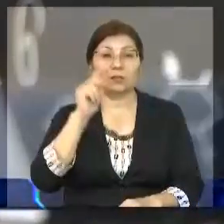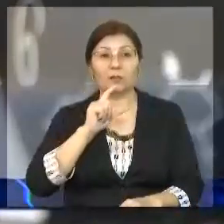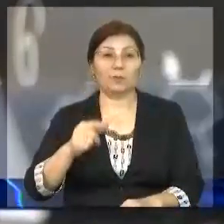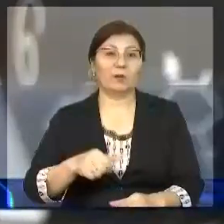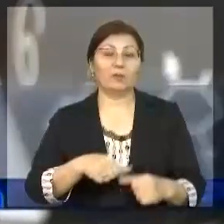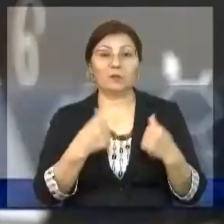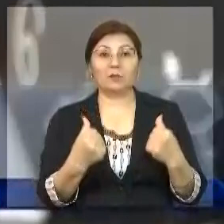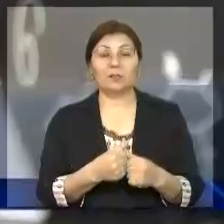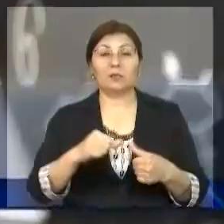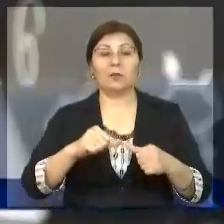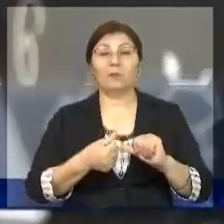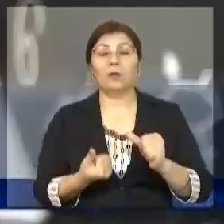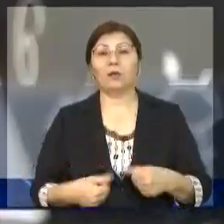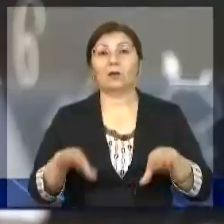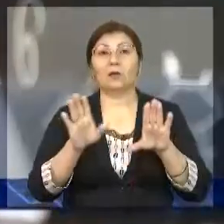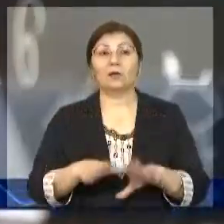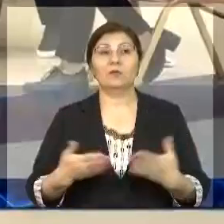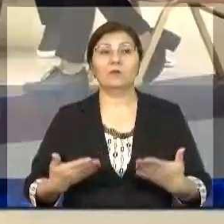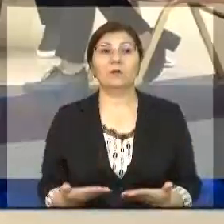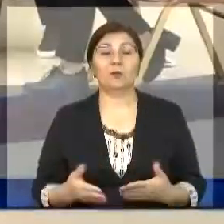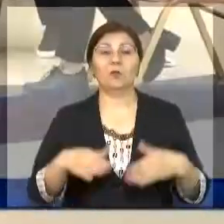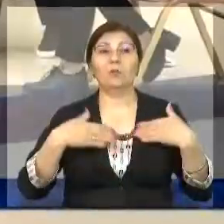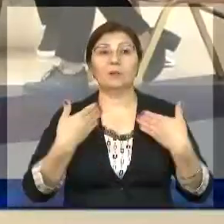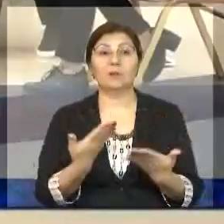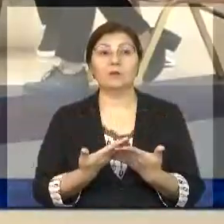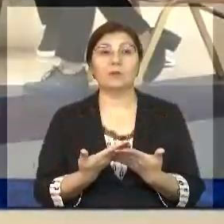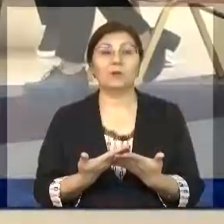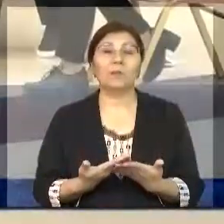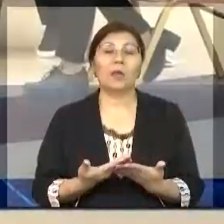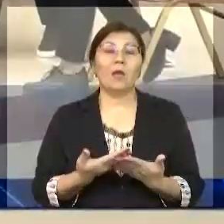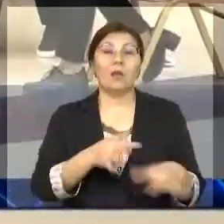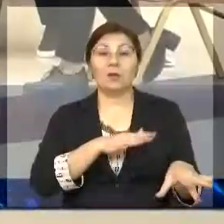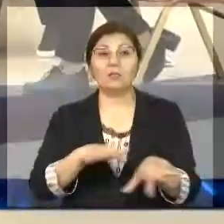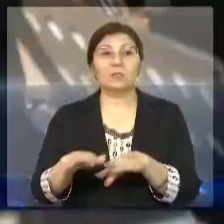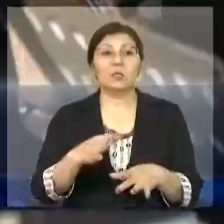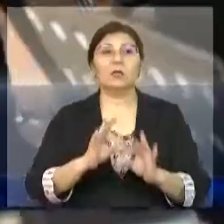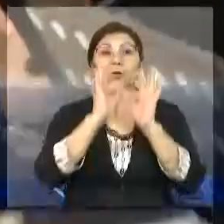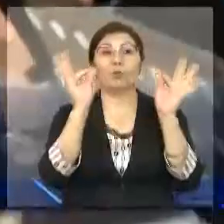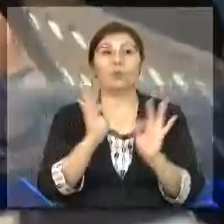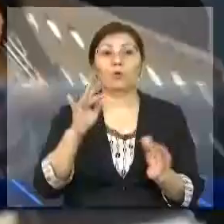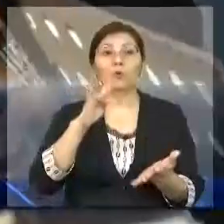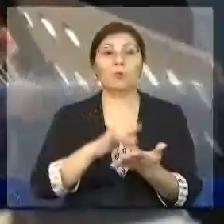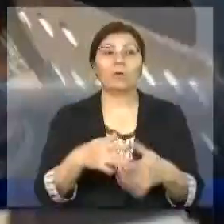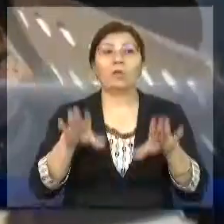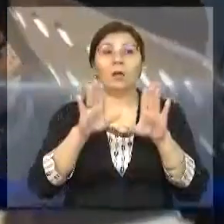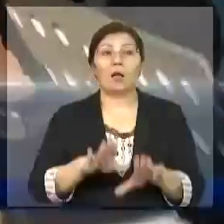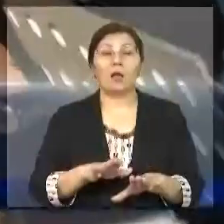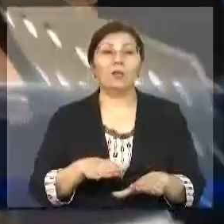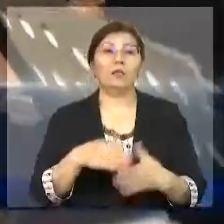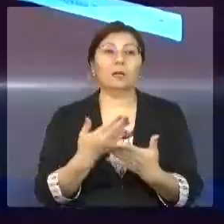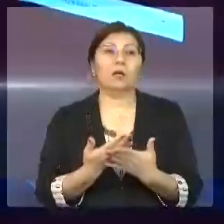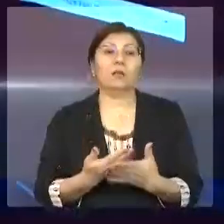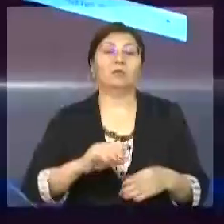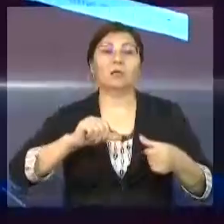жүрегінде мәңгі қалатындай ғұмыр тілеймін. Ұстаздар күніне арналған салтанатты шара өнер орталығында қалдырған ізің мәңгілік